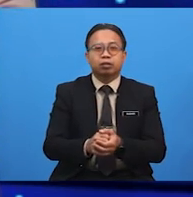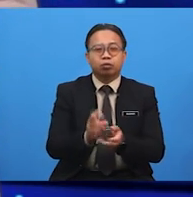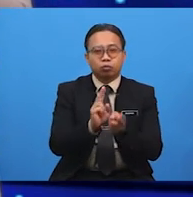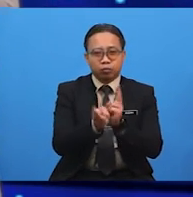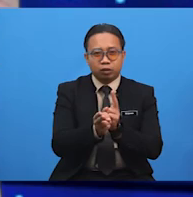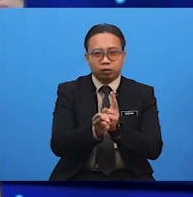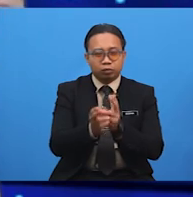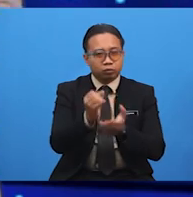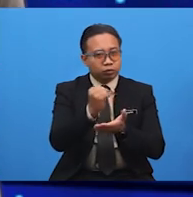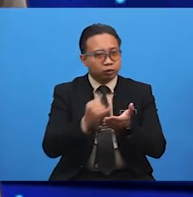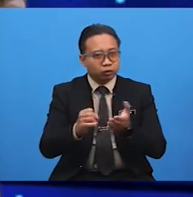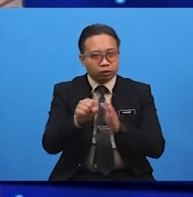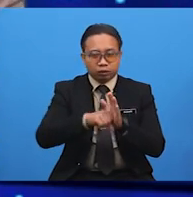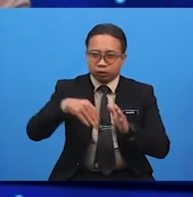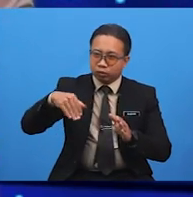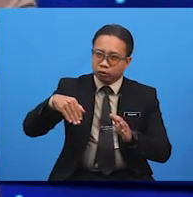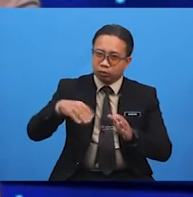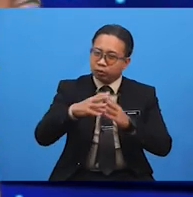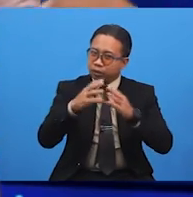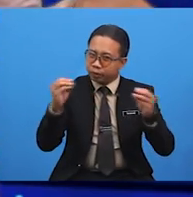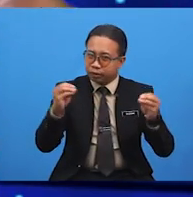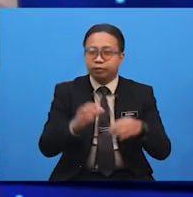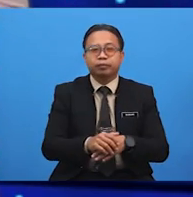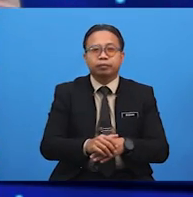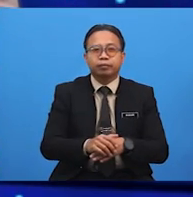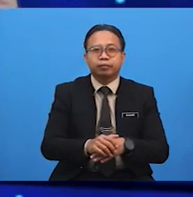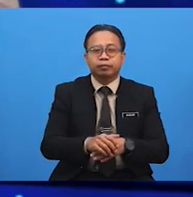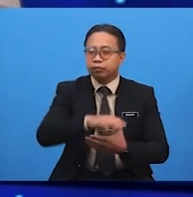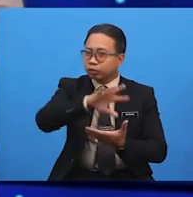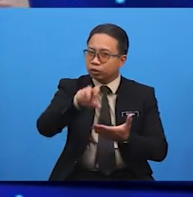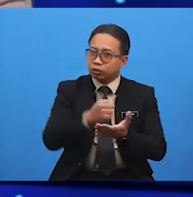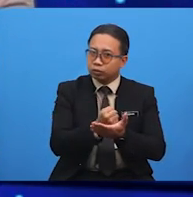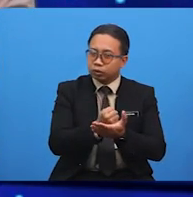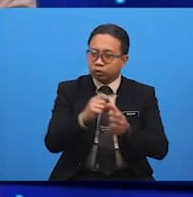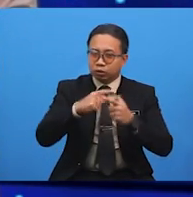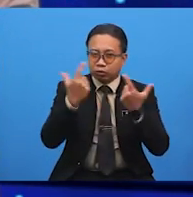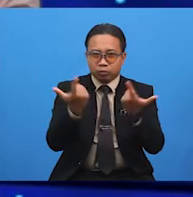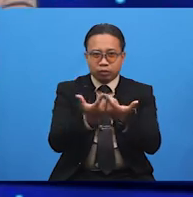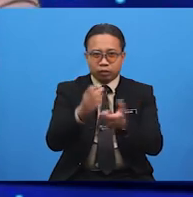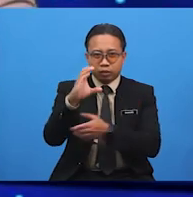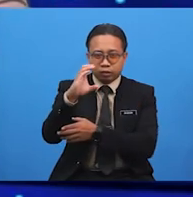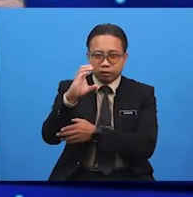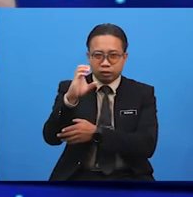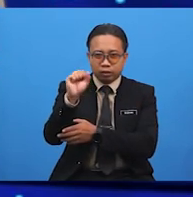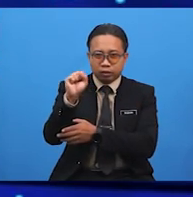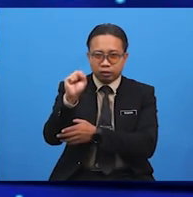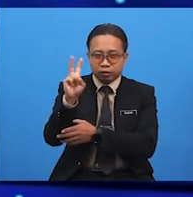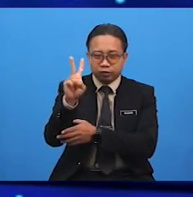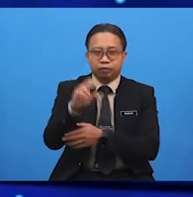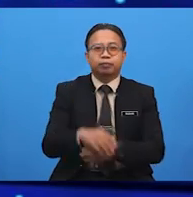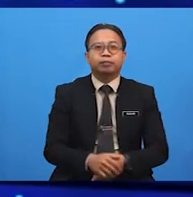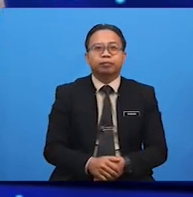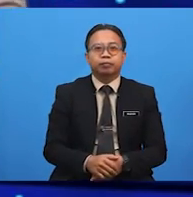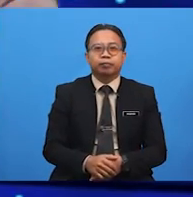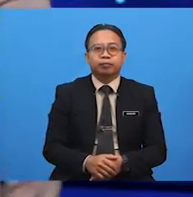lukisan. Sebelum kita melabuhkan tirai, seluruh tim produksi kanvas, seni visual